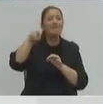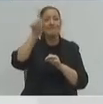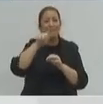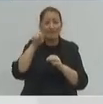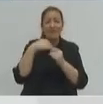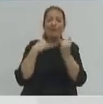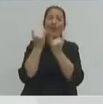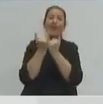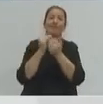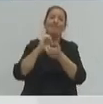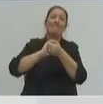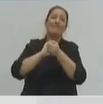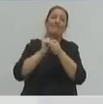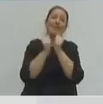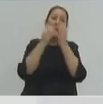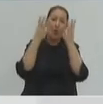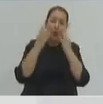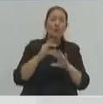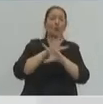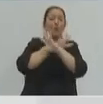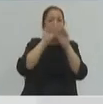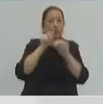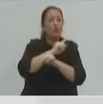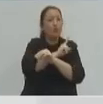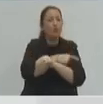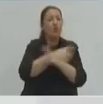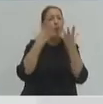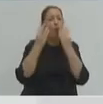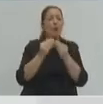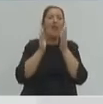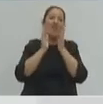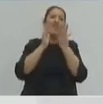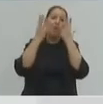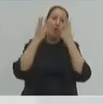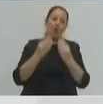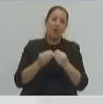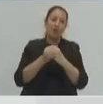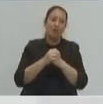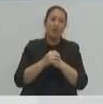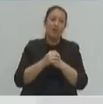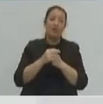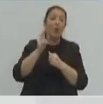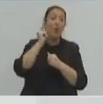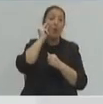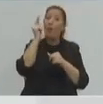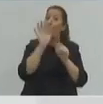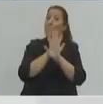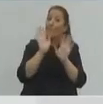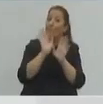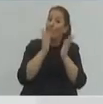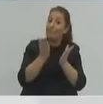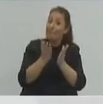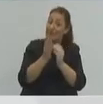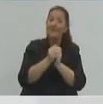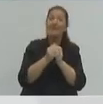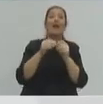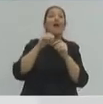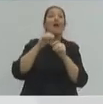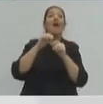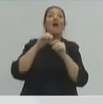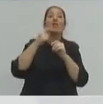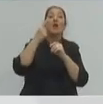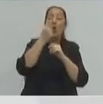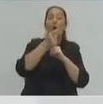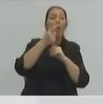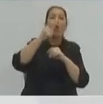olmuştur. Tüm gücüyle de olmaya devam edecektir. Unutulmasın ki Dağlık Karabağ